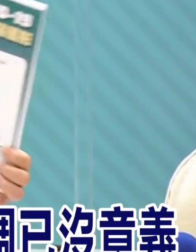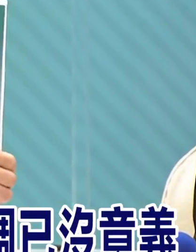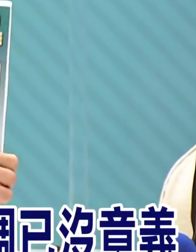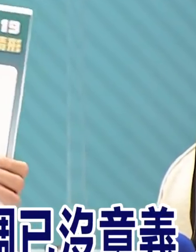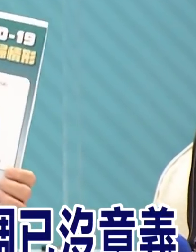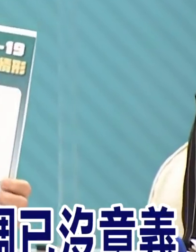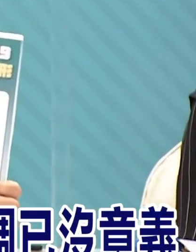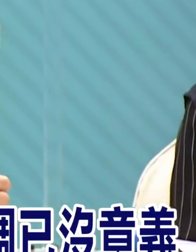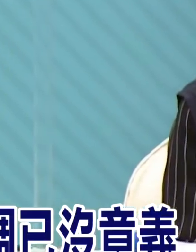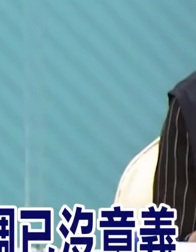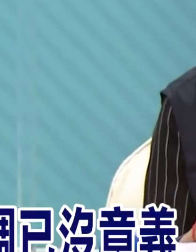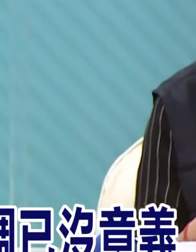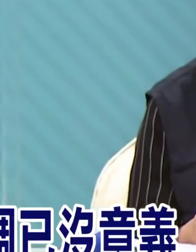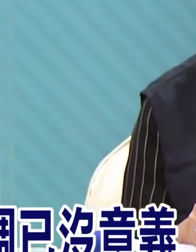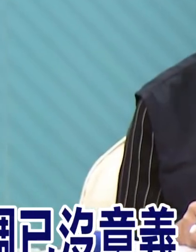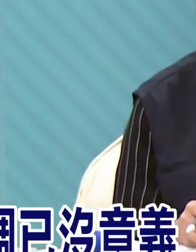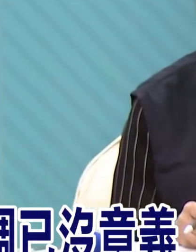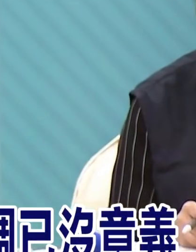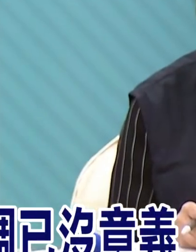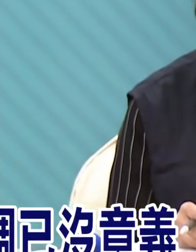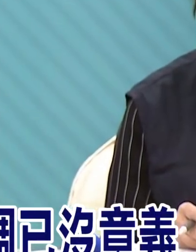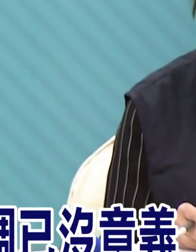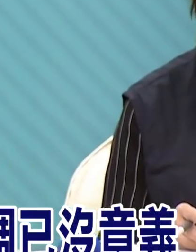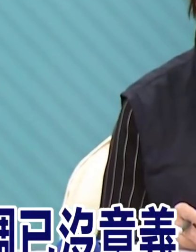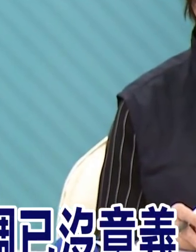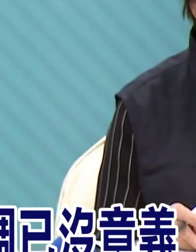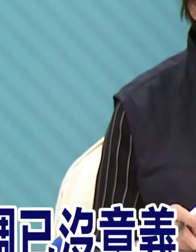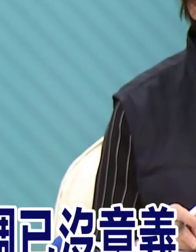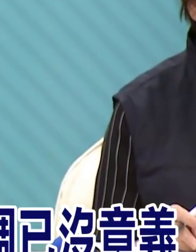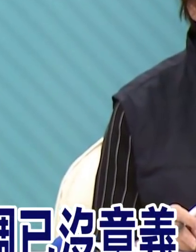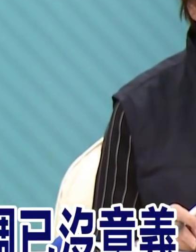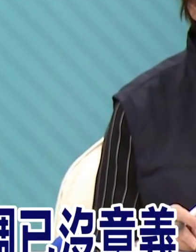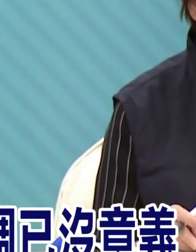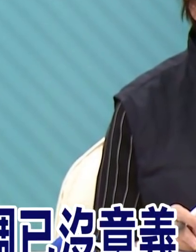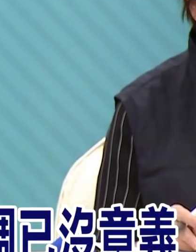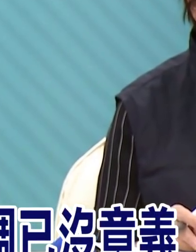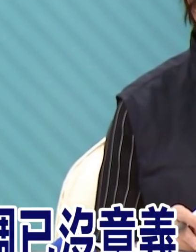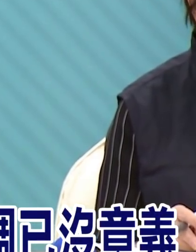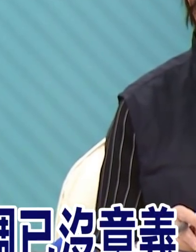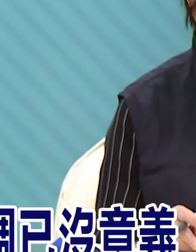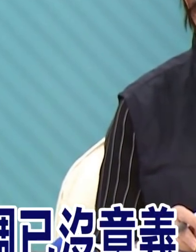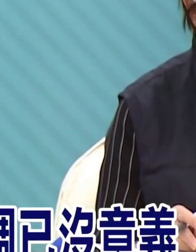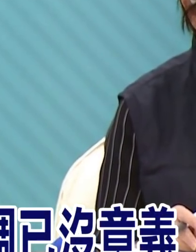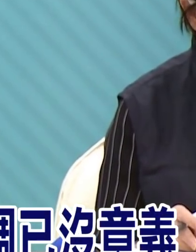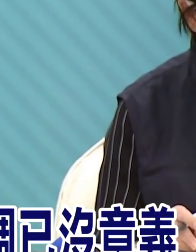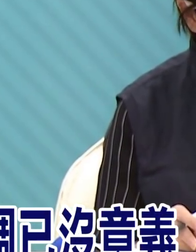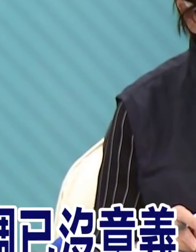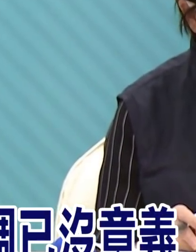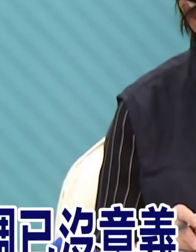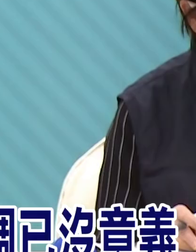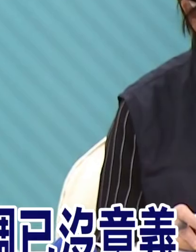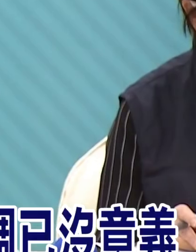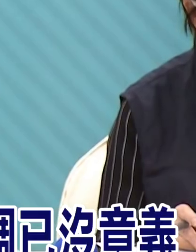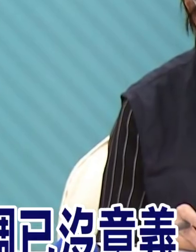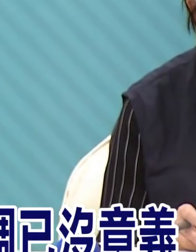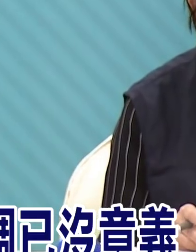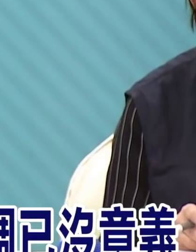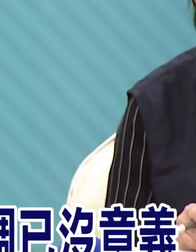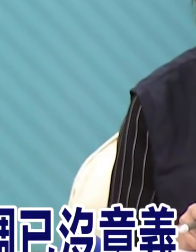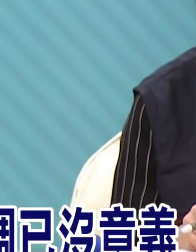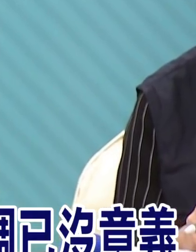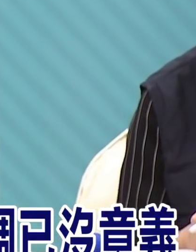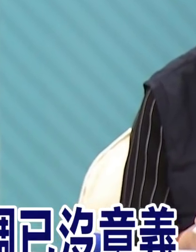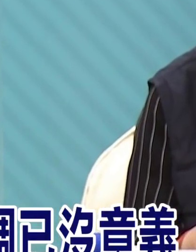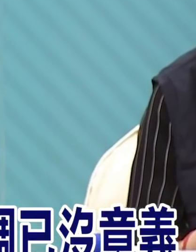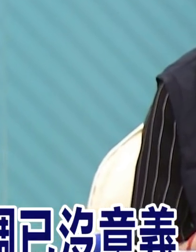那如同前几天讲的哦，如果把所谓的确诊案例啊，那按照它的发